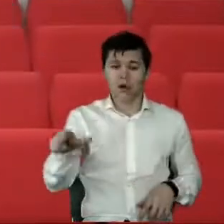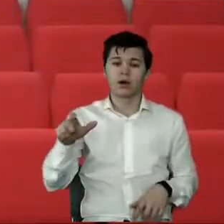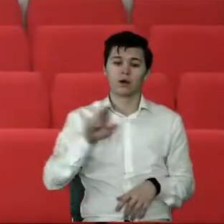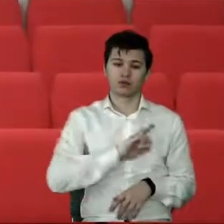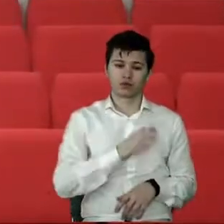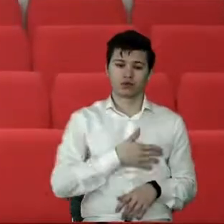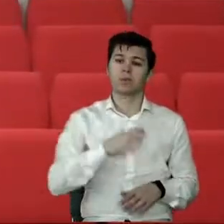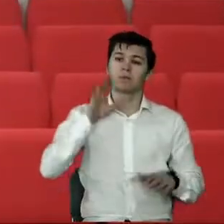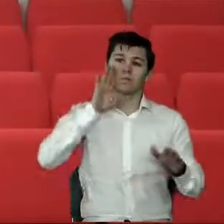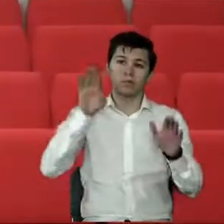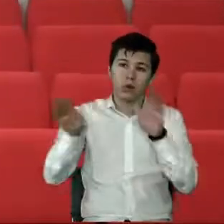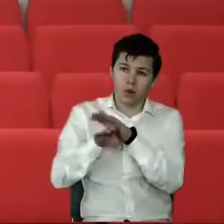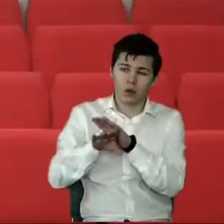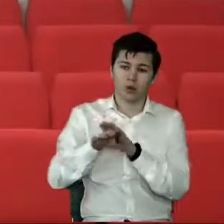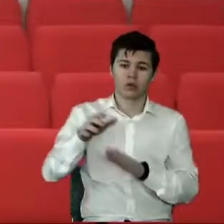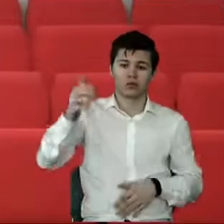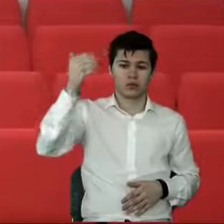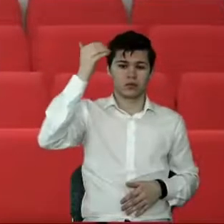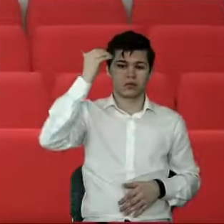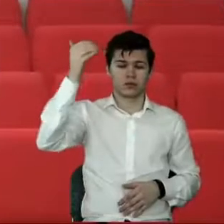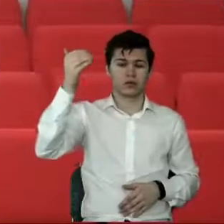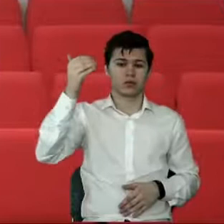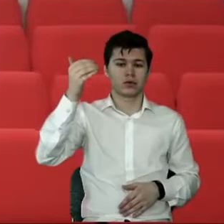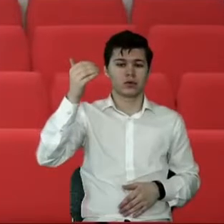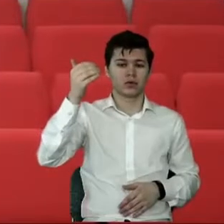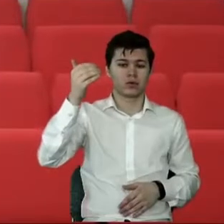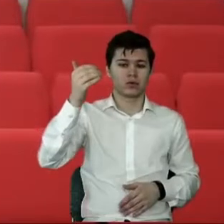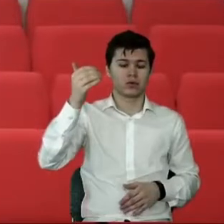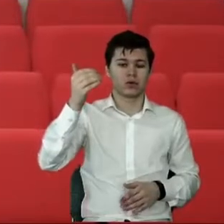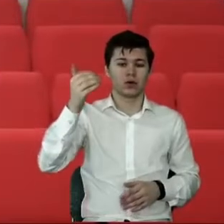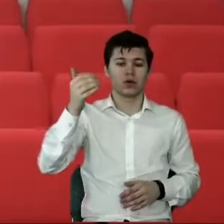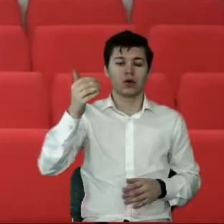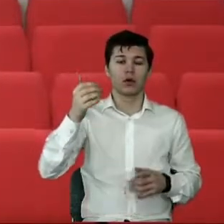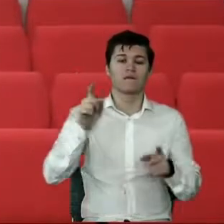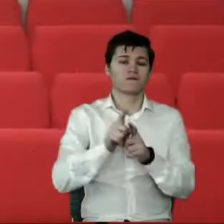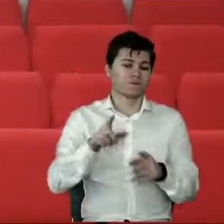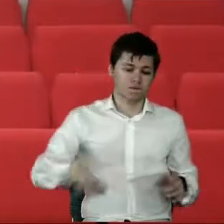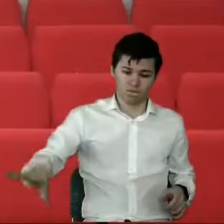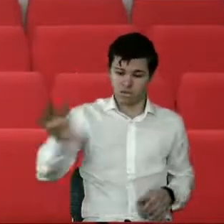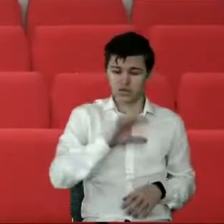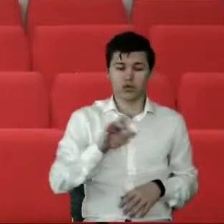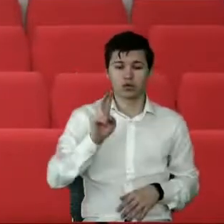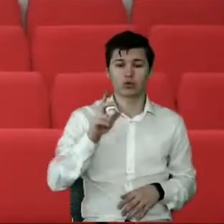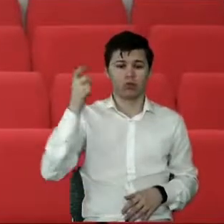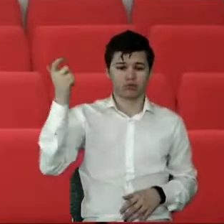высшим властям, ибо нет власти не от Бога. Существующие же власти от Бога